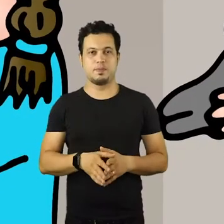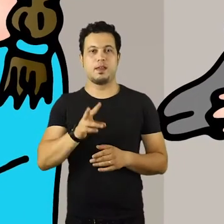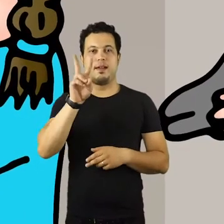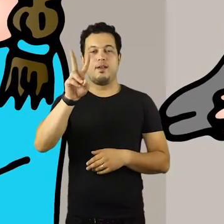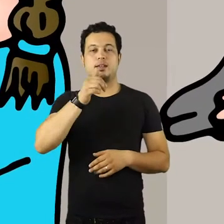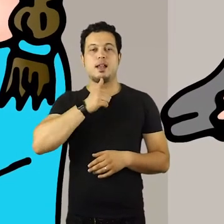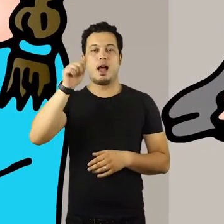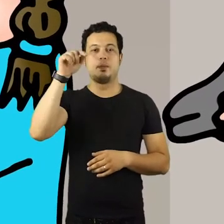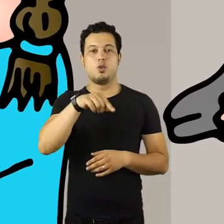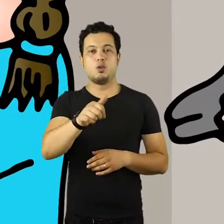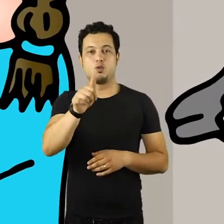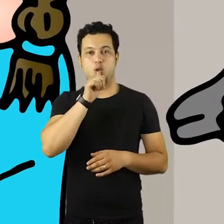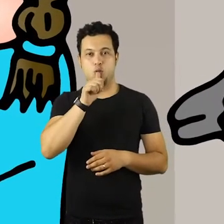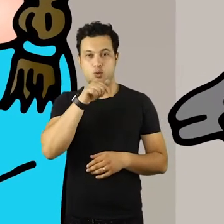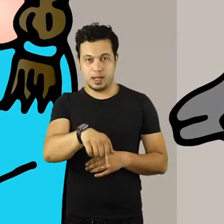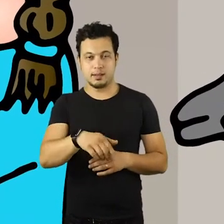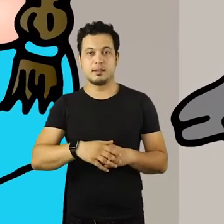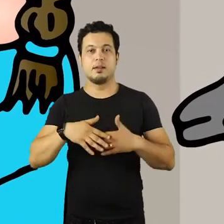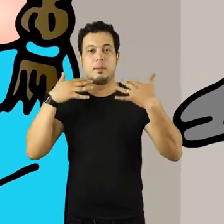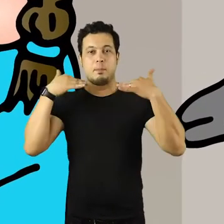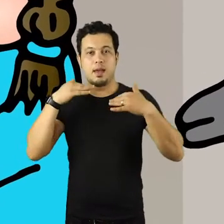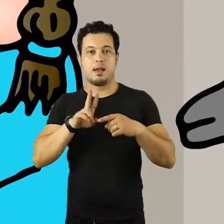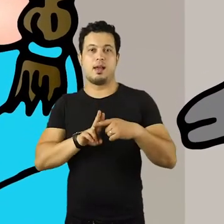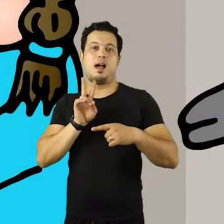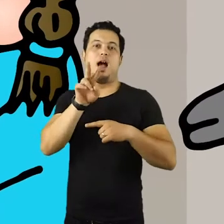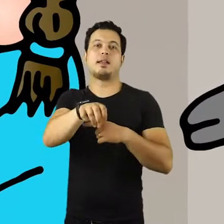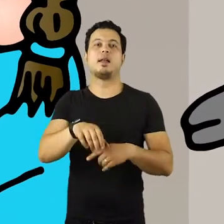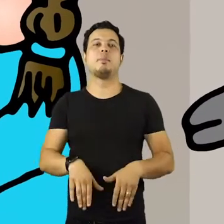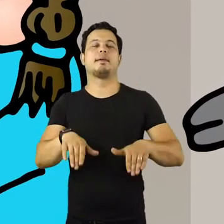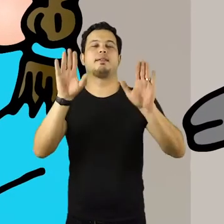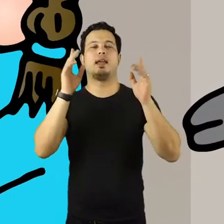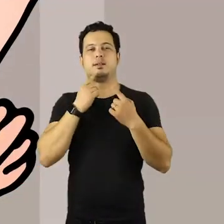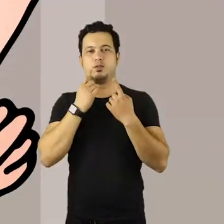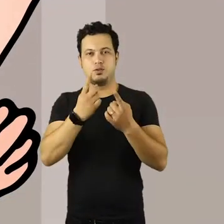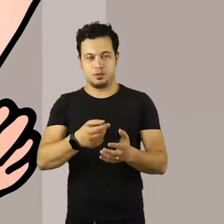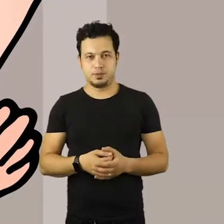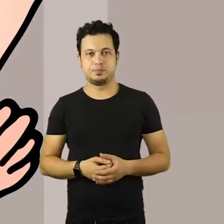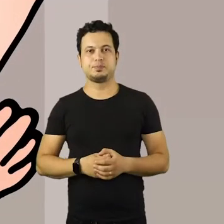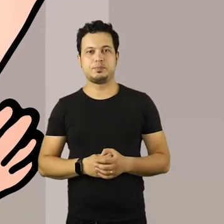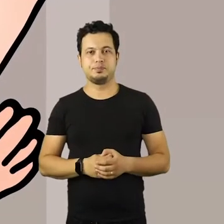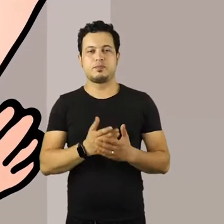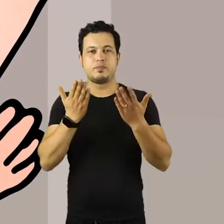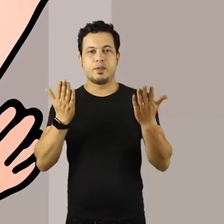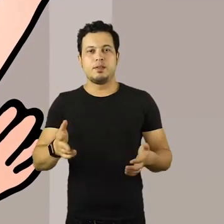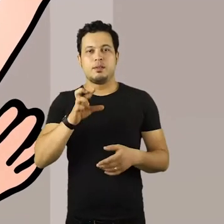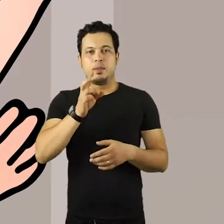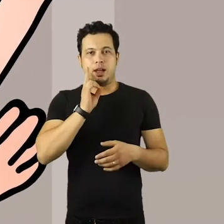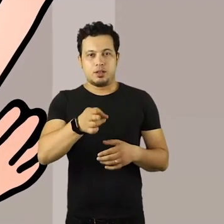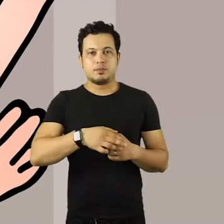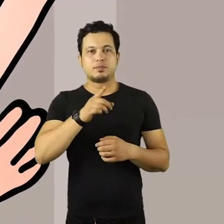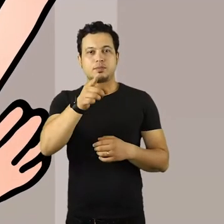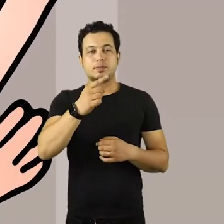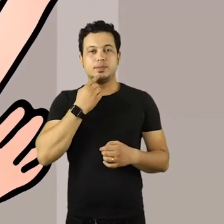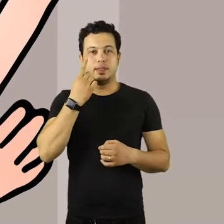Veysel abi, o sudan koyun atlatmak değil, deveye hendek atlatmak olmasın? Evet Pınar'cığım, senin dediğin gibi bir